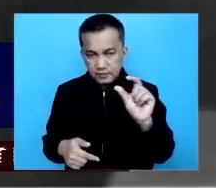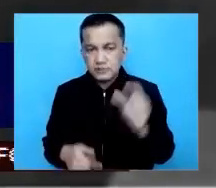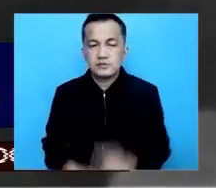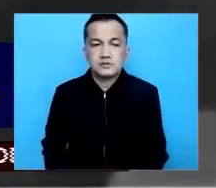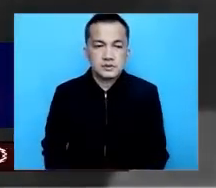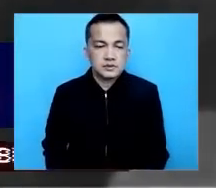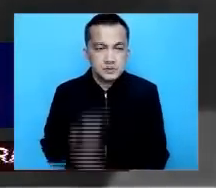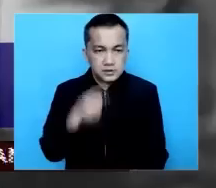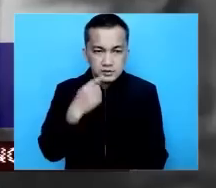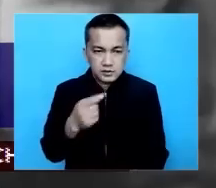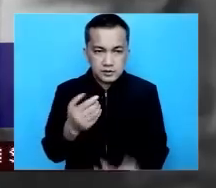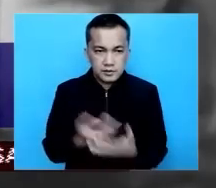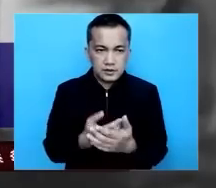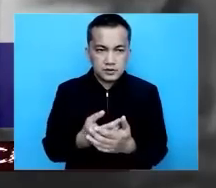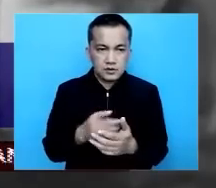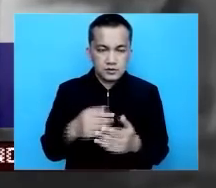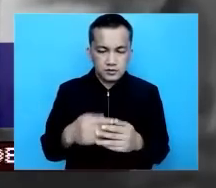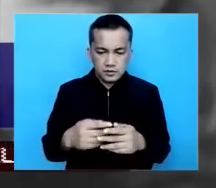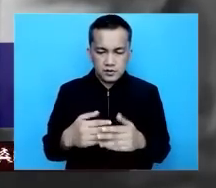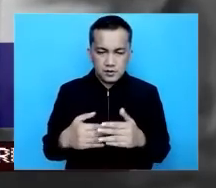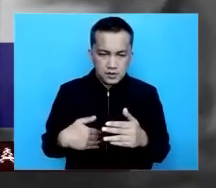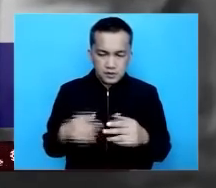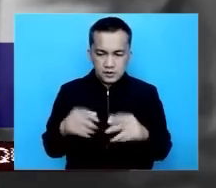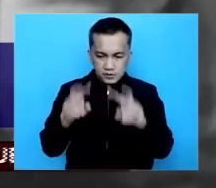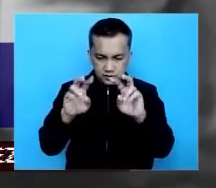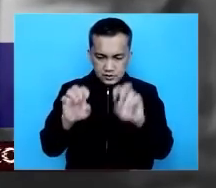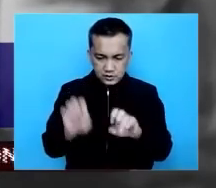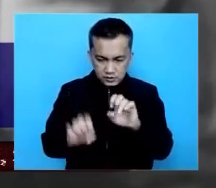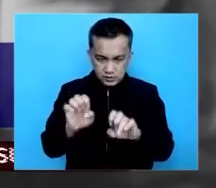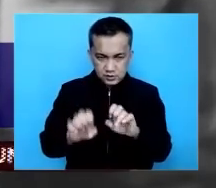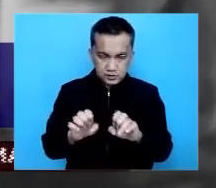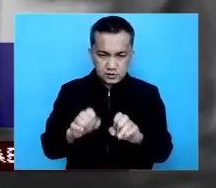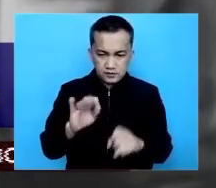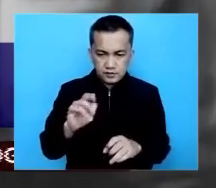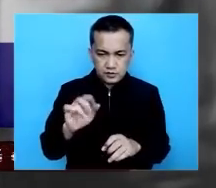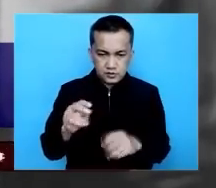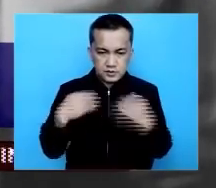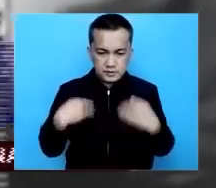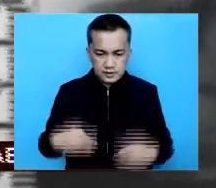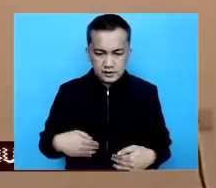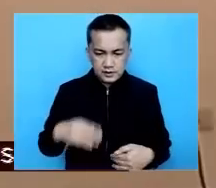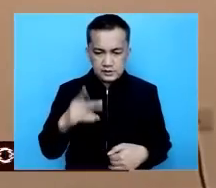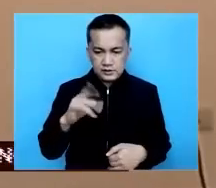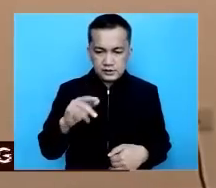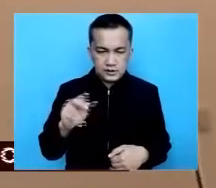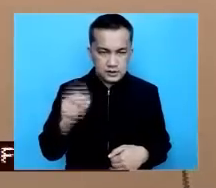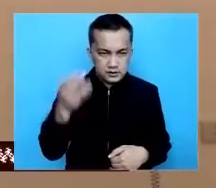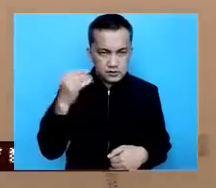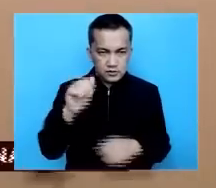sa panibagong post-mortem examination na ginawa ni Fortun sa mga labi ni Kian noong